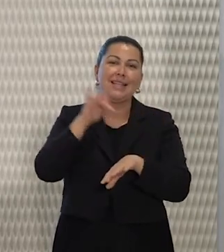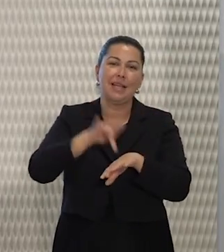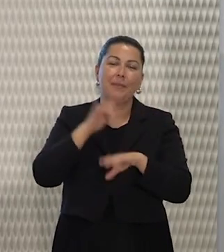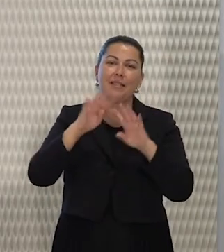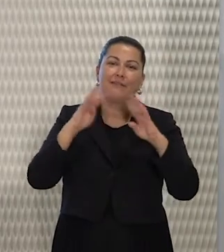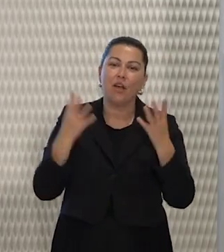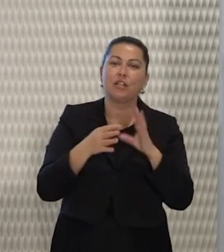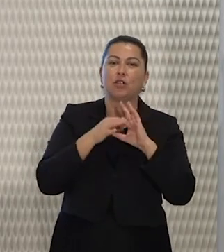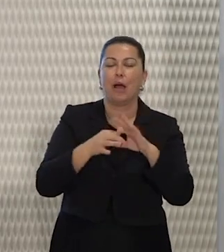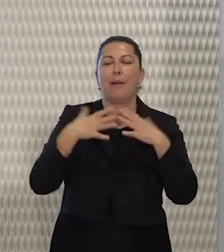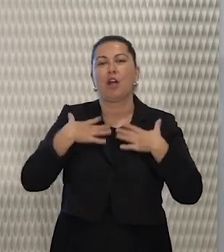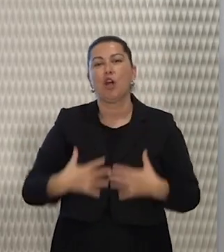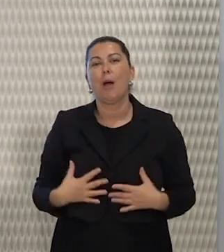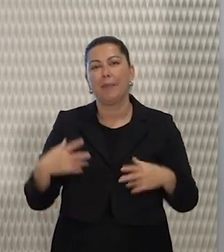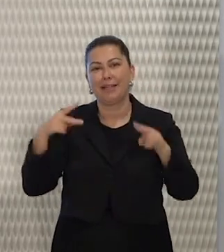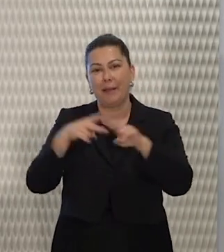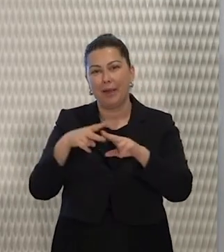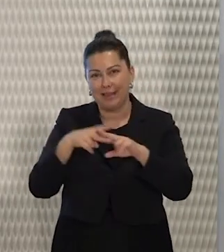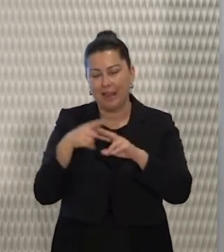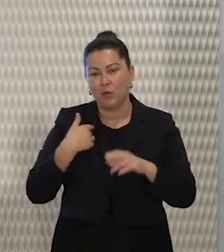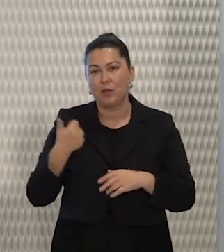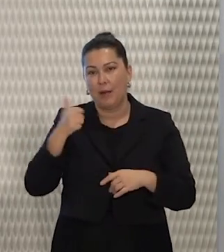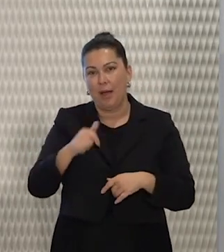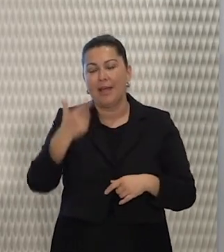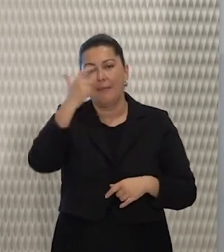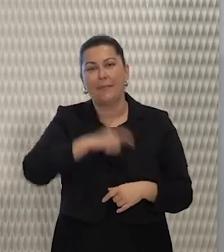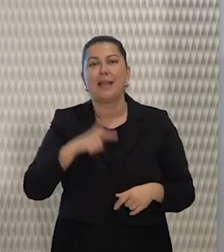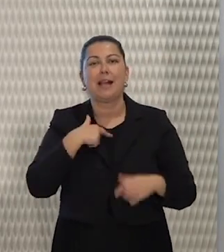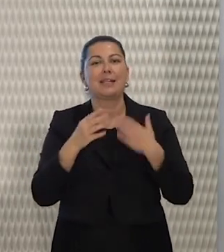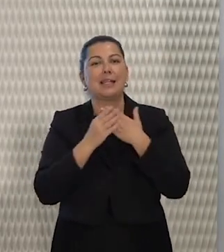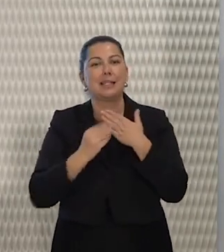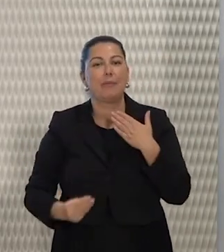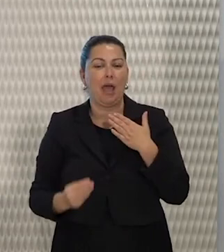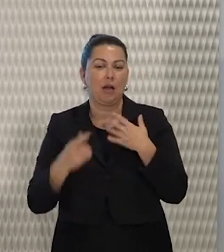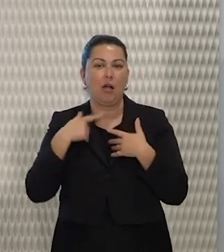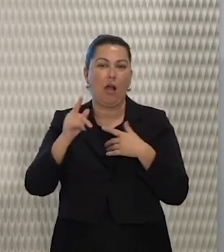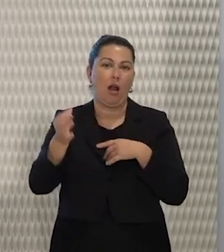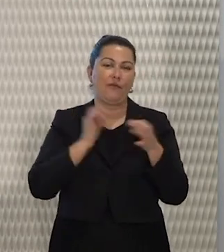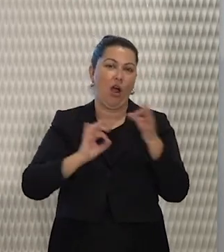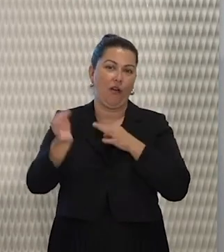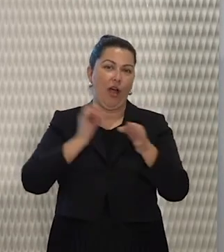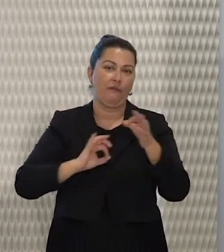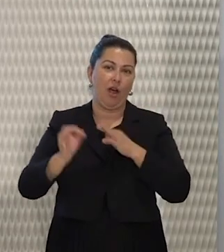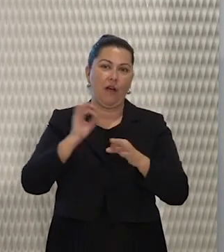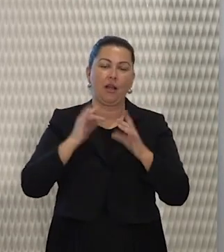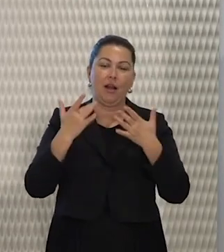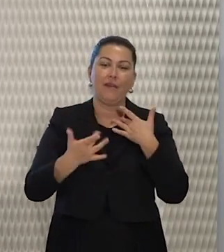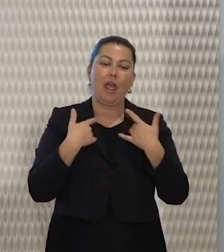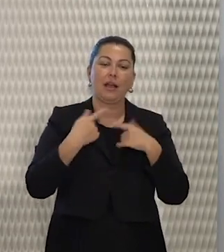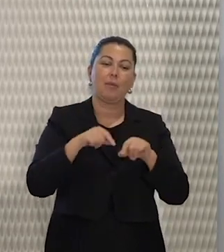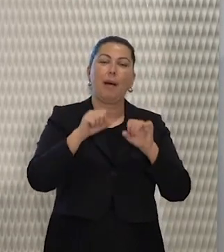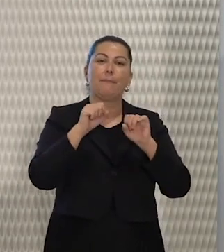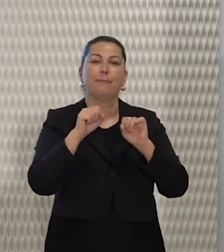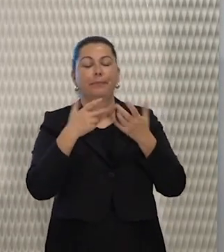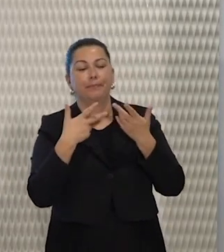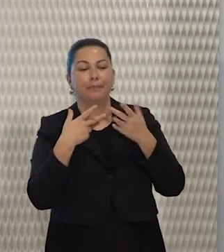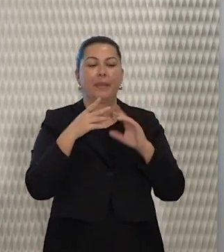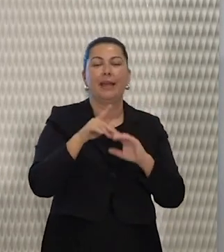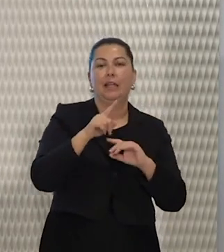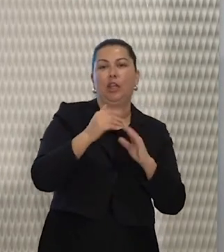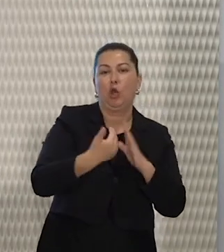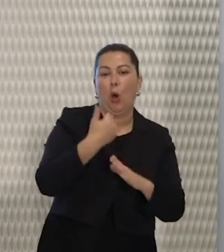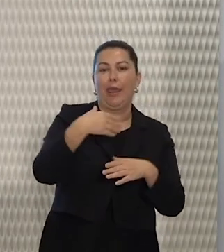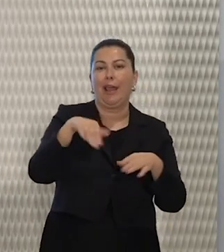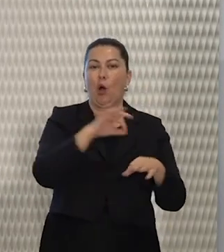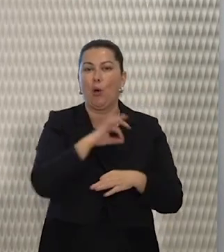Sensibilisierungsworkshops zum Thema körperliche Behinderung dabei, wo man mir als Expertin Fragen stellen kann, die man vielleicht einem potenziellen Kollegen, Kollegin